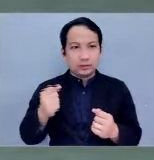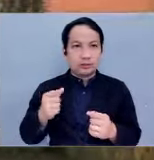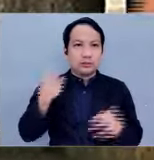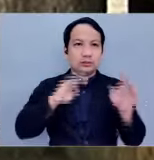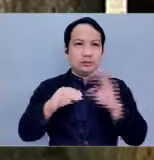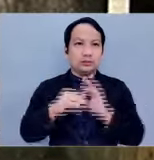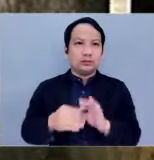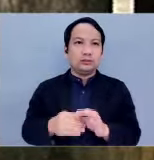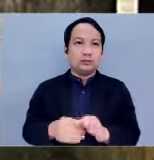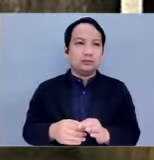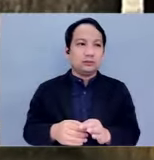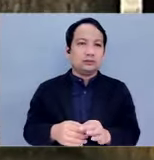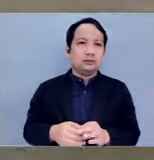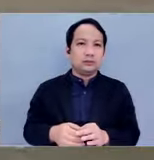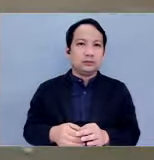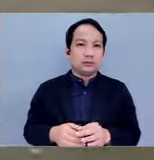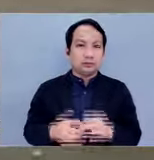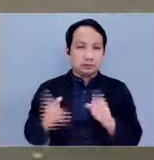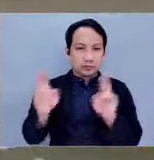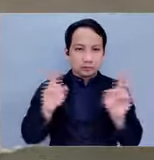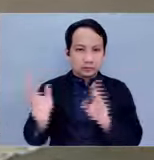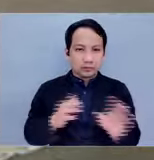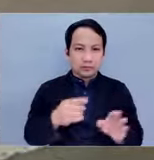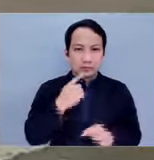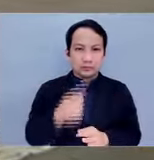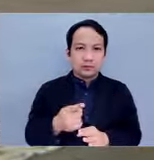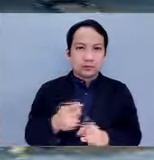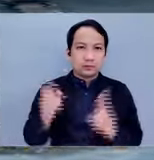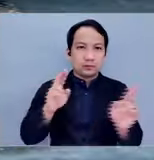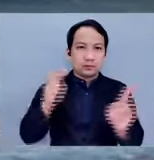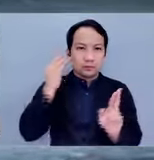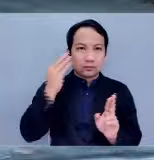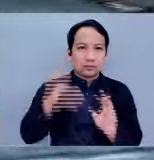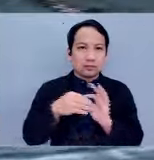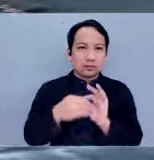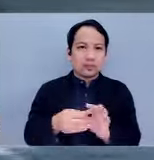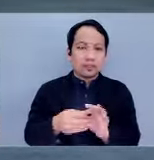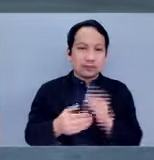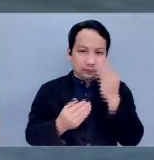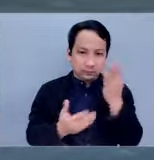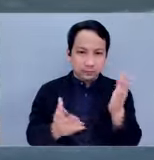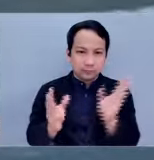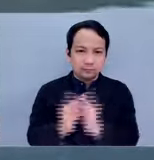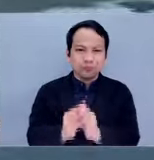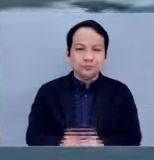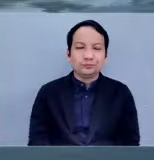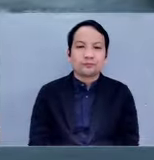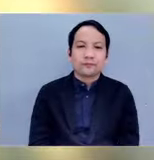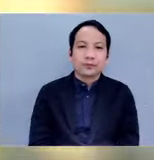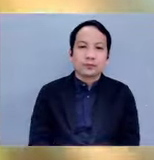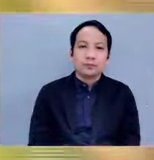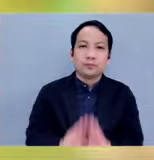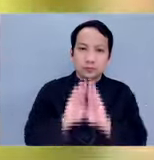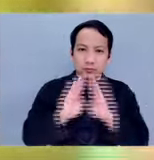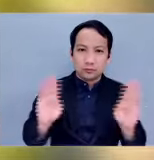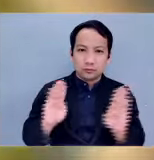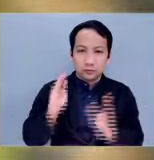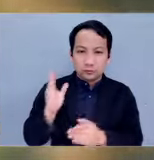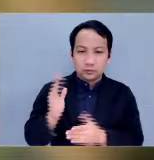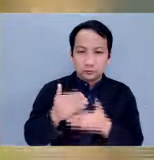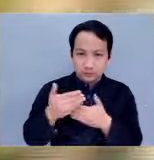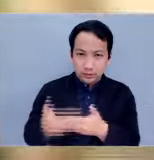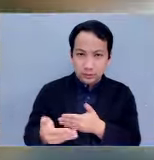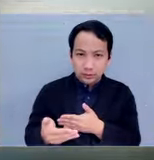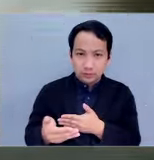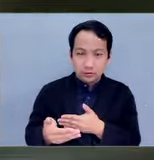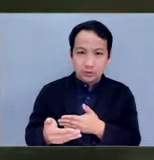palaging mayroong handang tumulong sa inyo basta't bukas kayong tumanggap ng tulong. We have crisis hotlines. So for